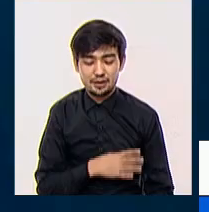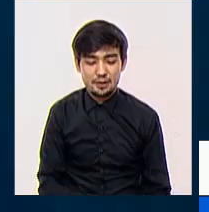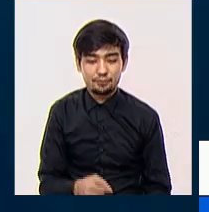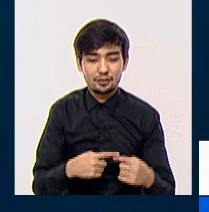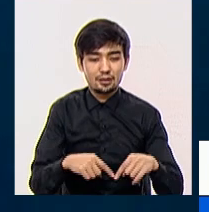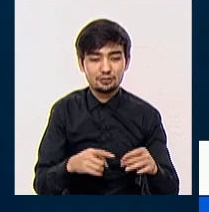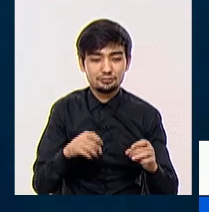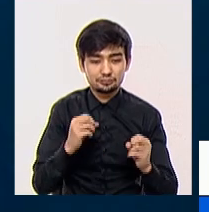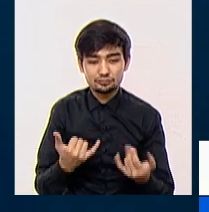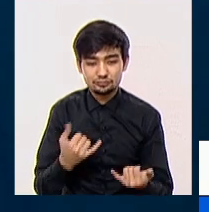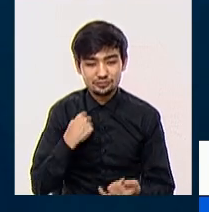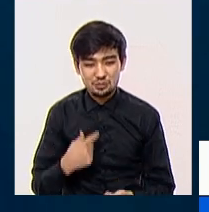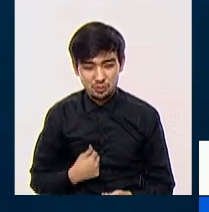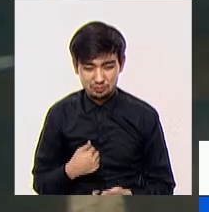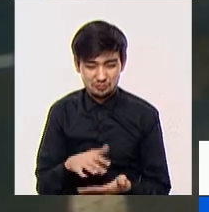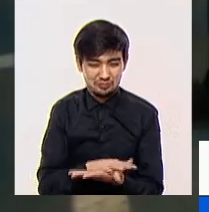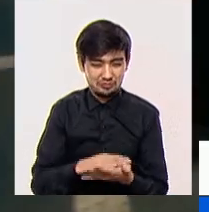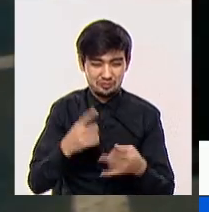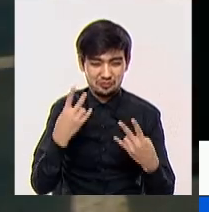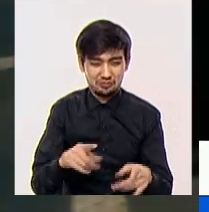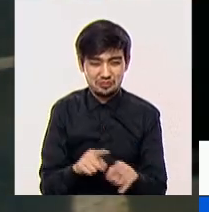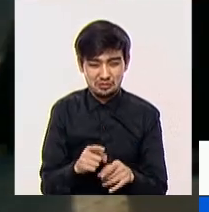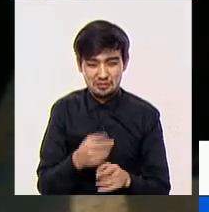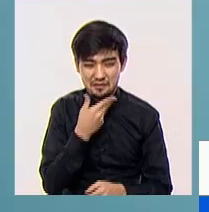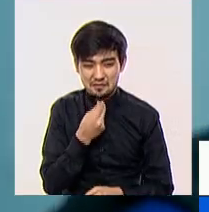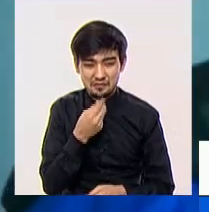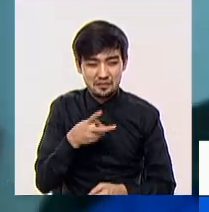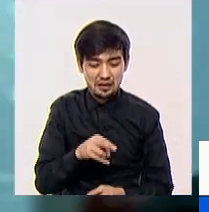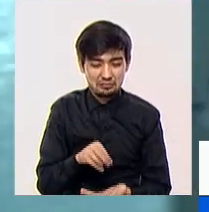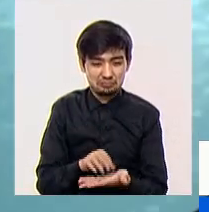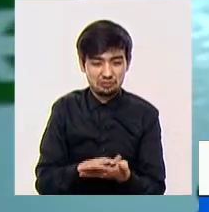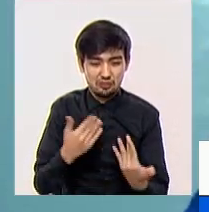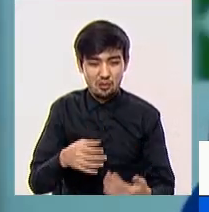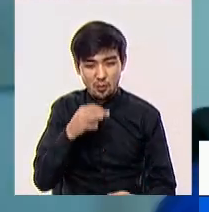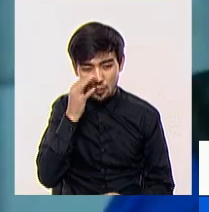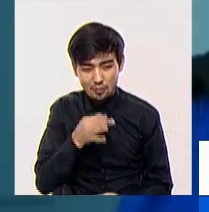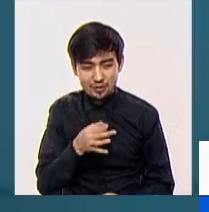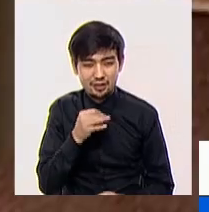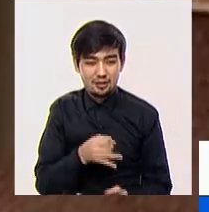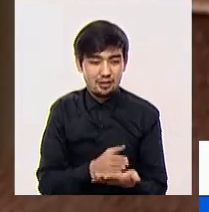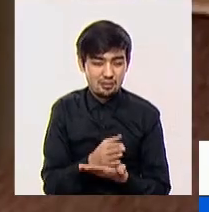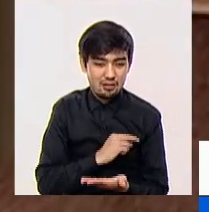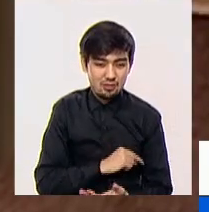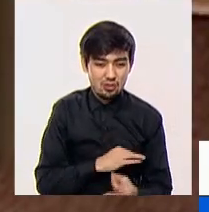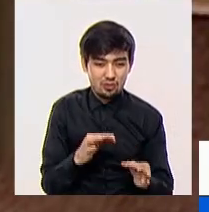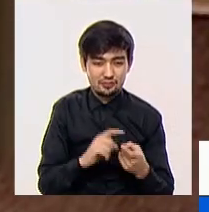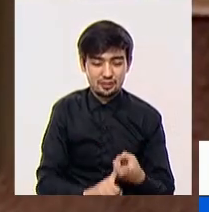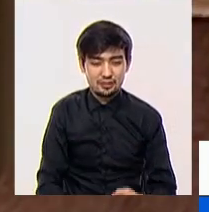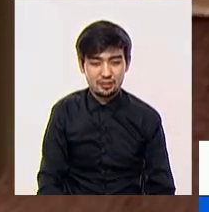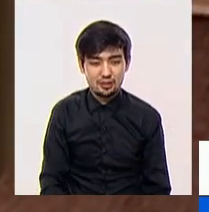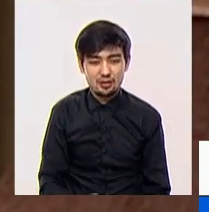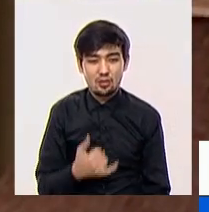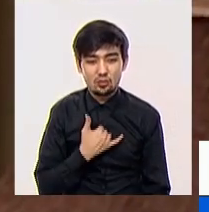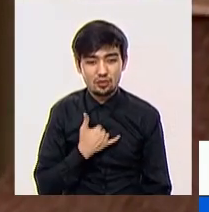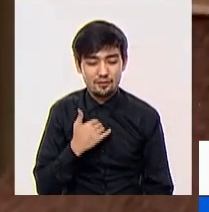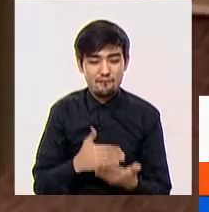что диплом сегодня вообще не более чем аксессуар. В цене опыт и результаты работы. У нас не ценится